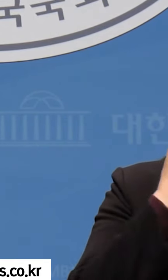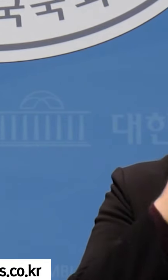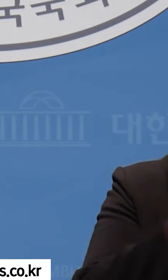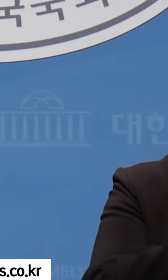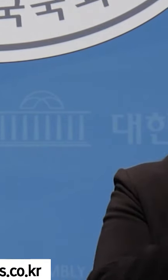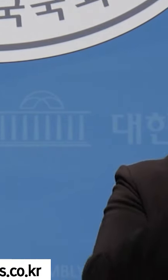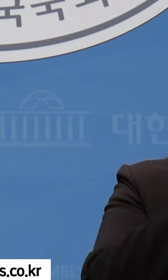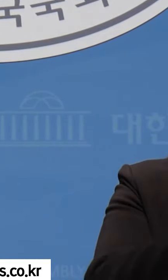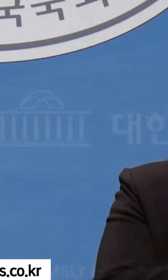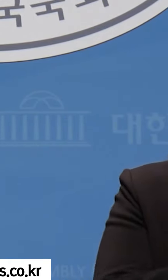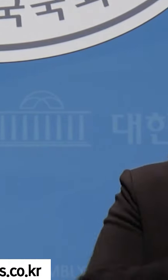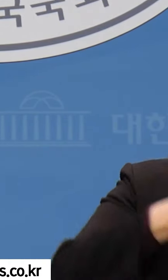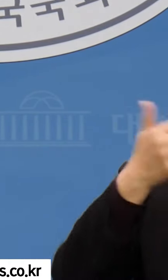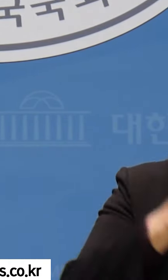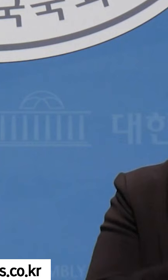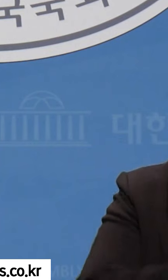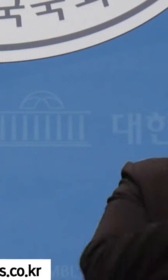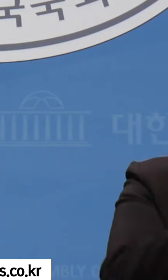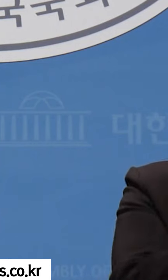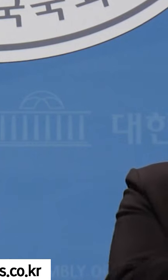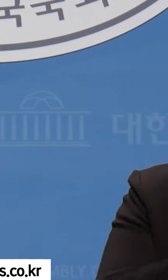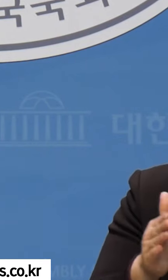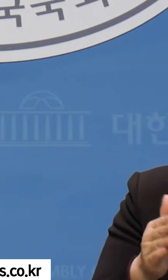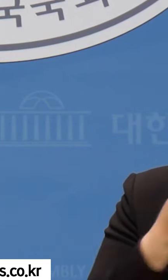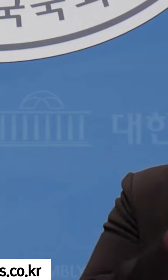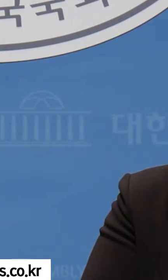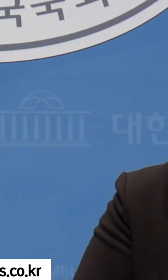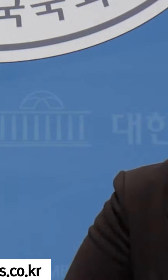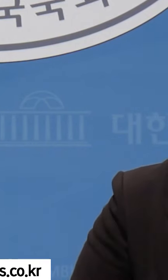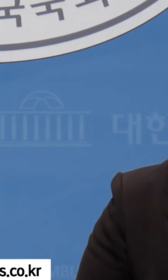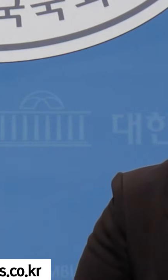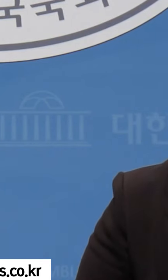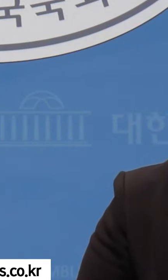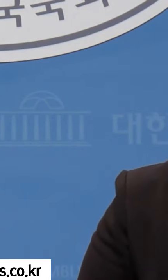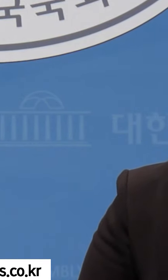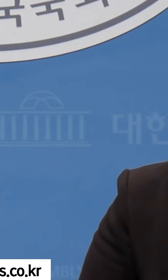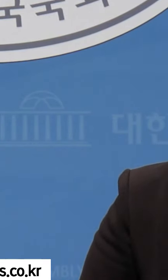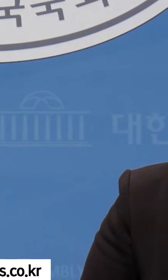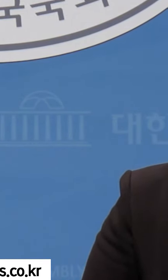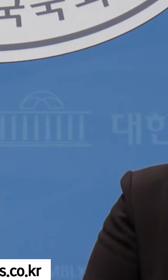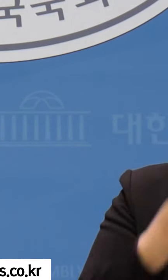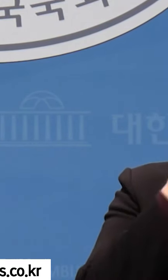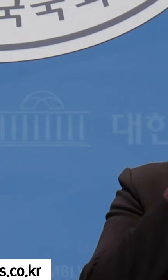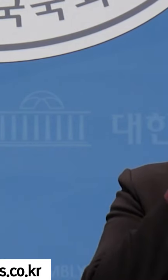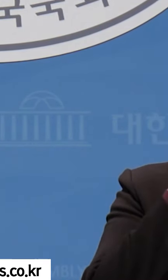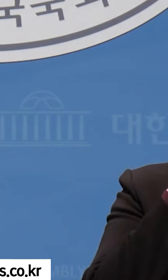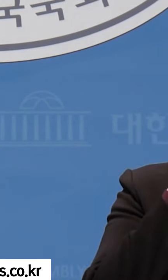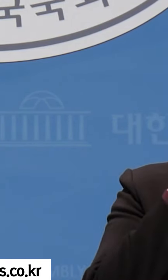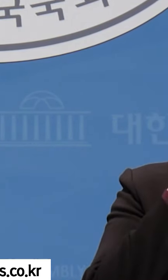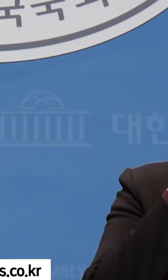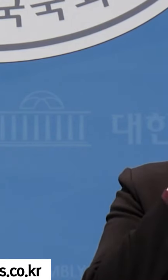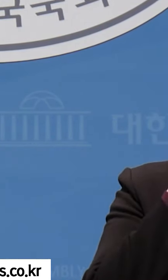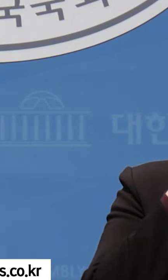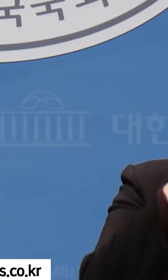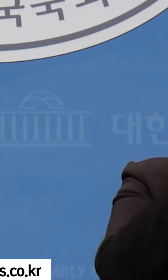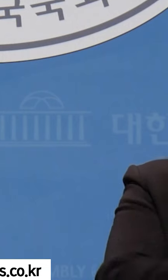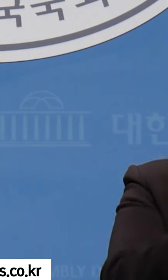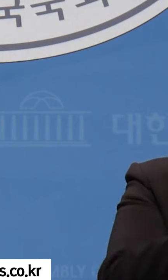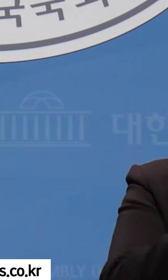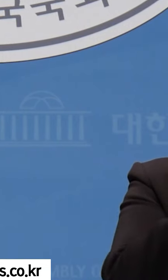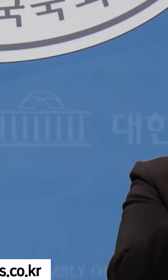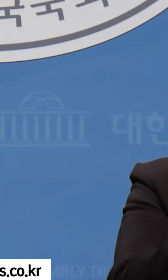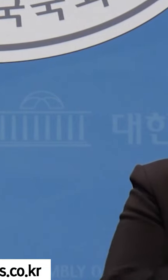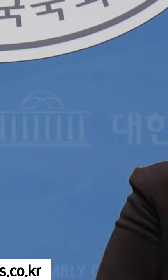마포갑 총선 출마를 준비해 왔습니다. 서울 승부처 가운데 한